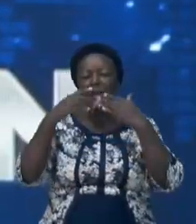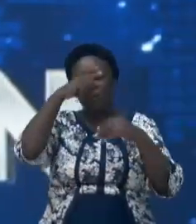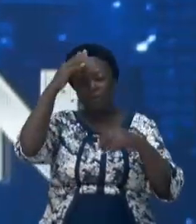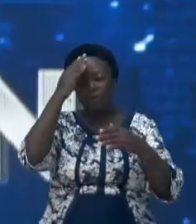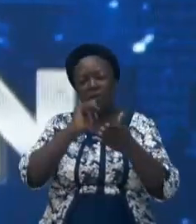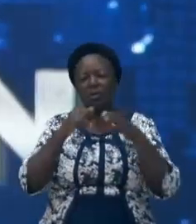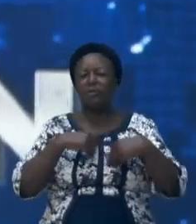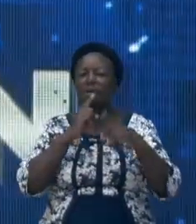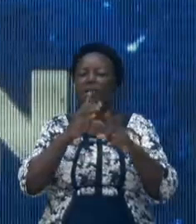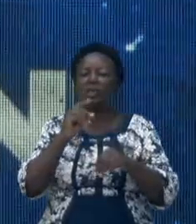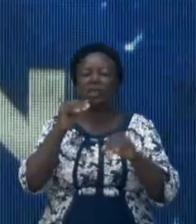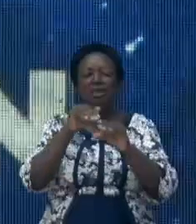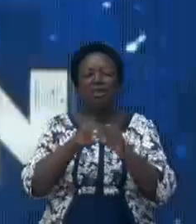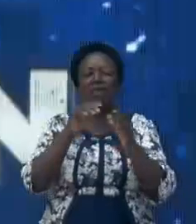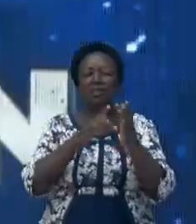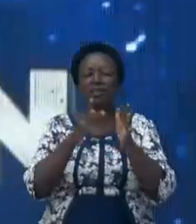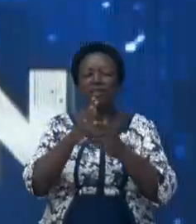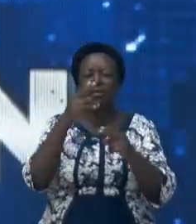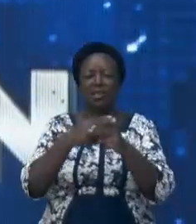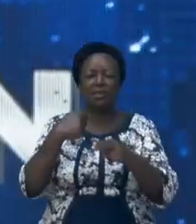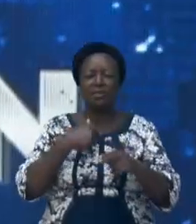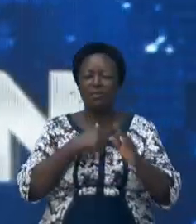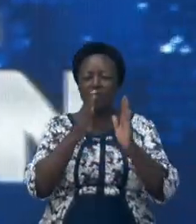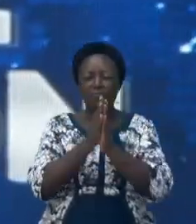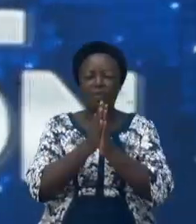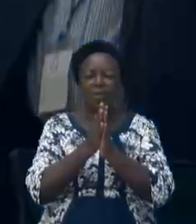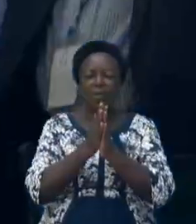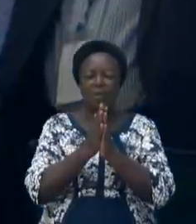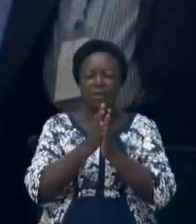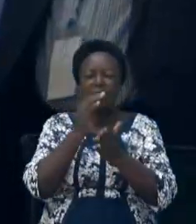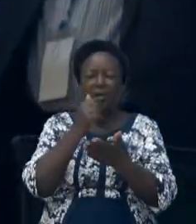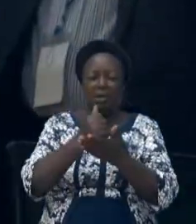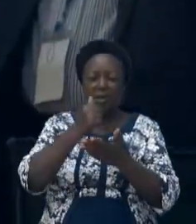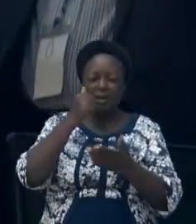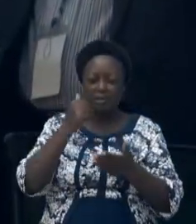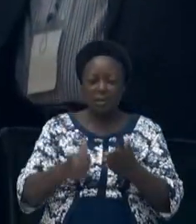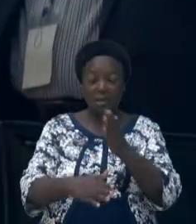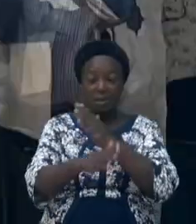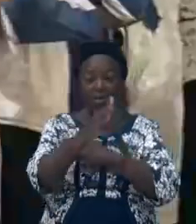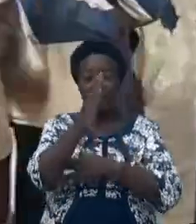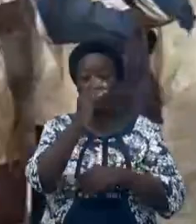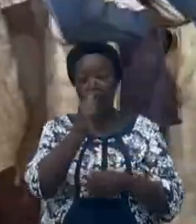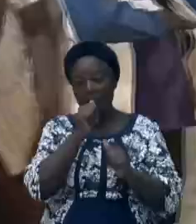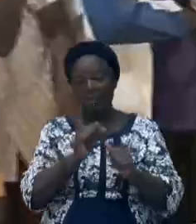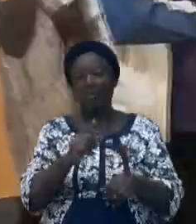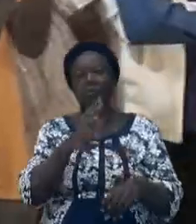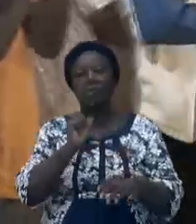soir montre remercions pour l'exaucement au nom de jésus nous prions